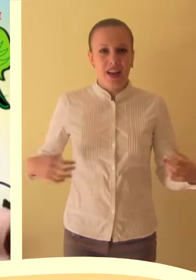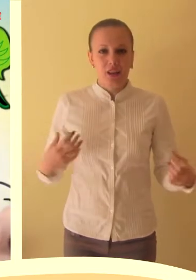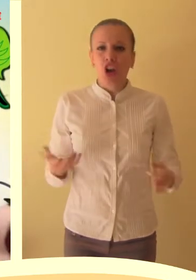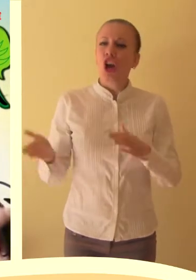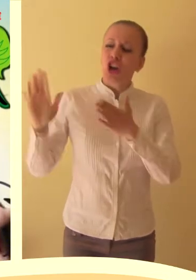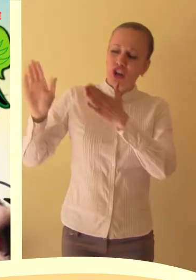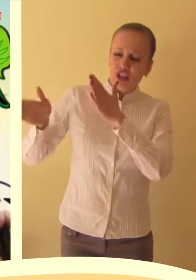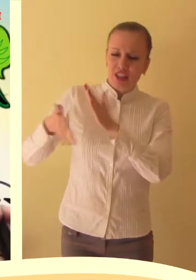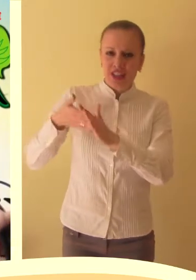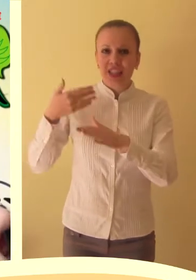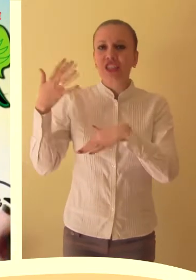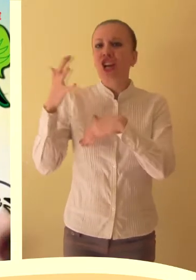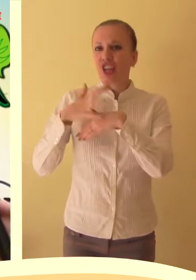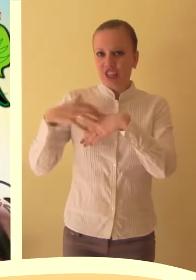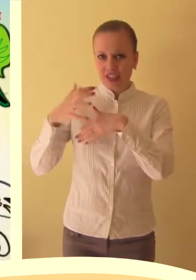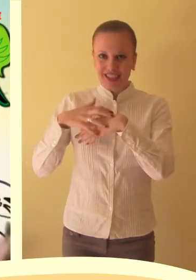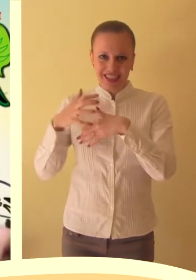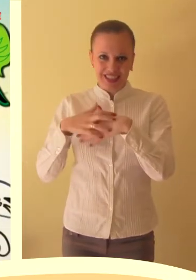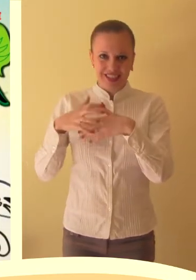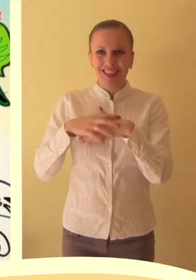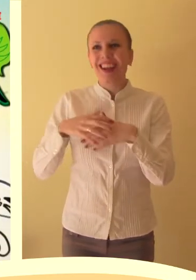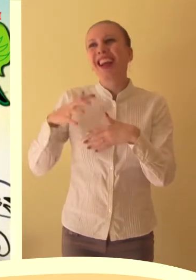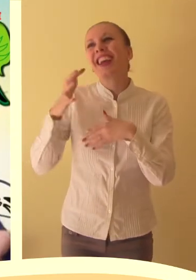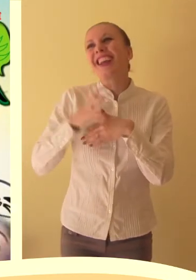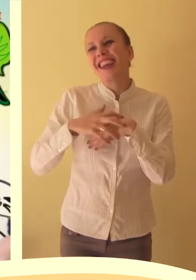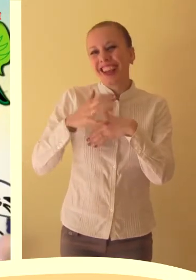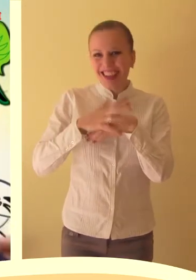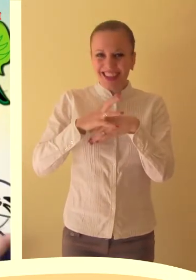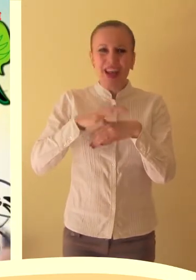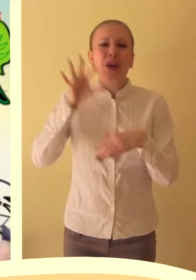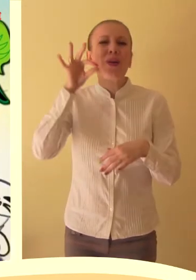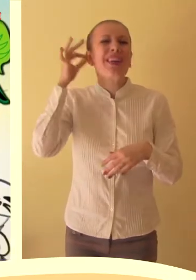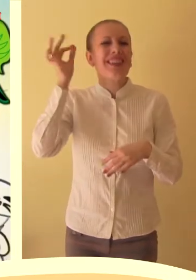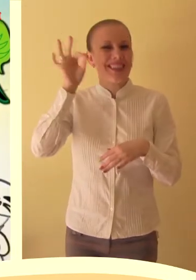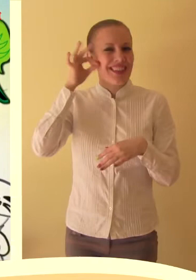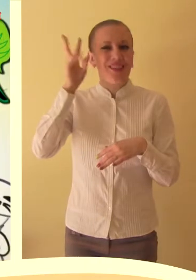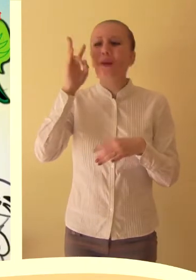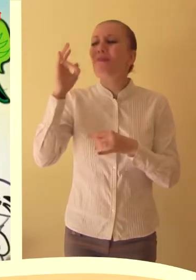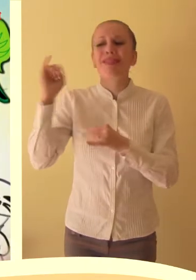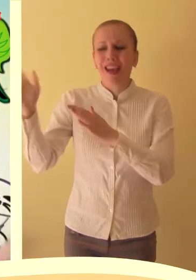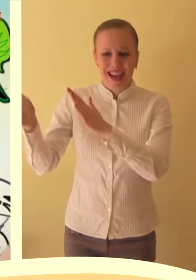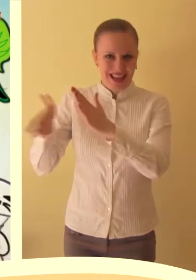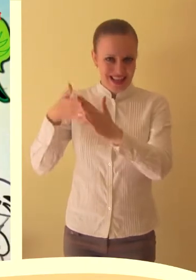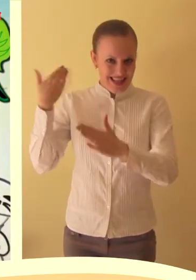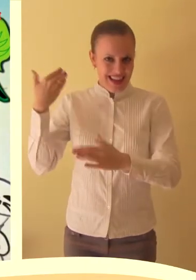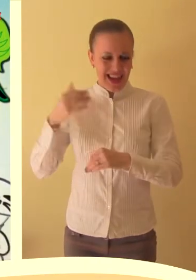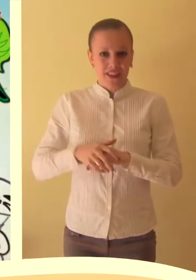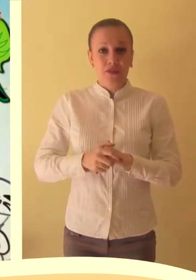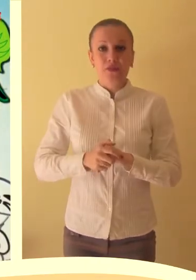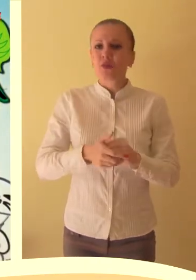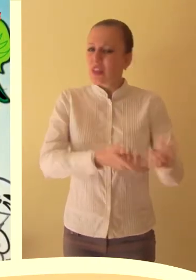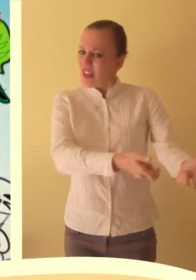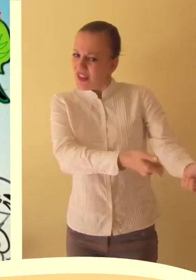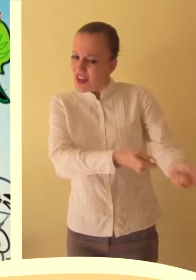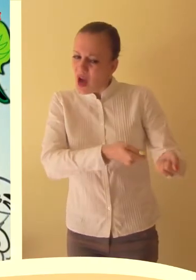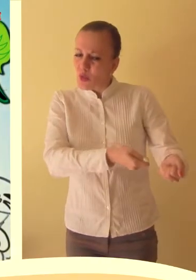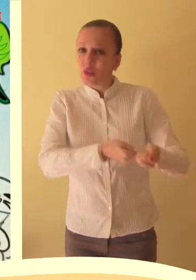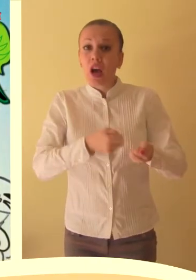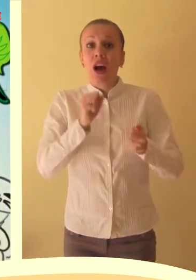кудлата кличе кішку завзяту Вона ще та мурлика, хто б її не кликав